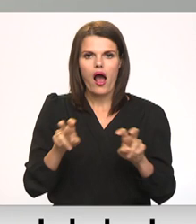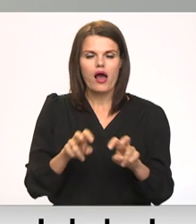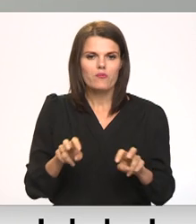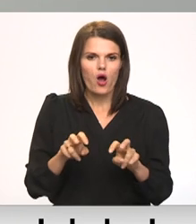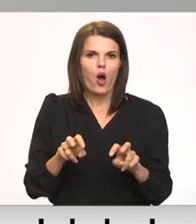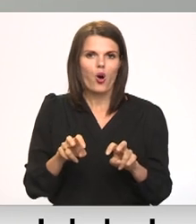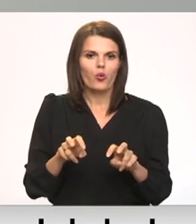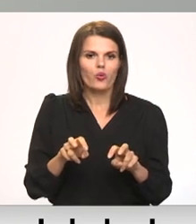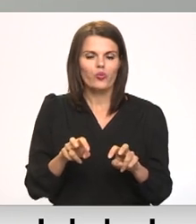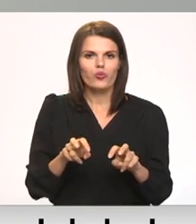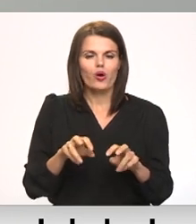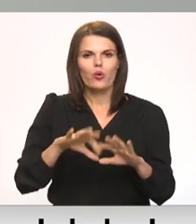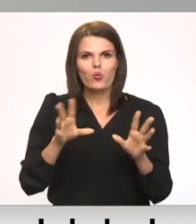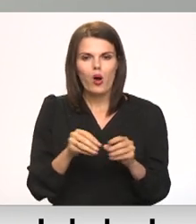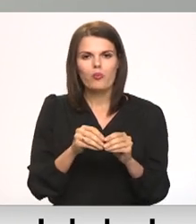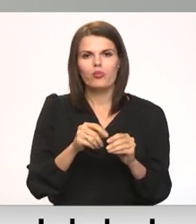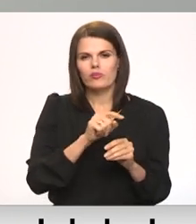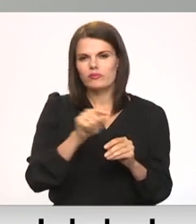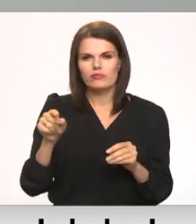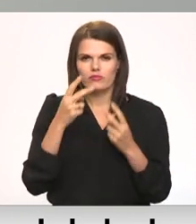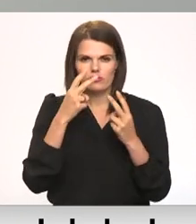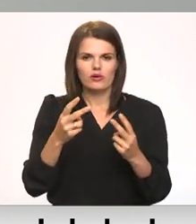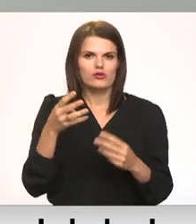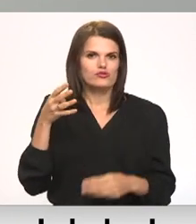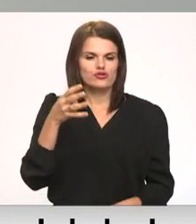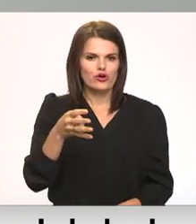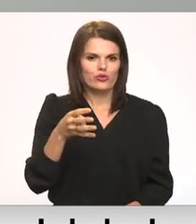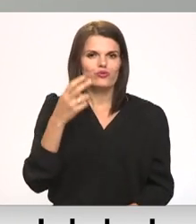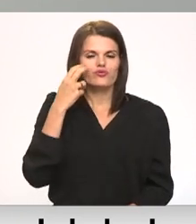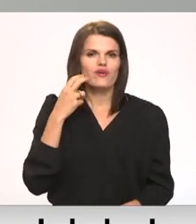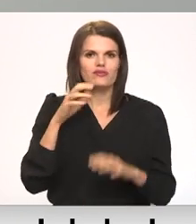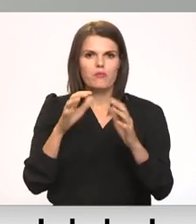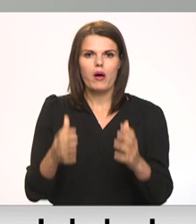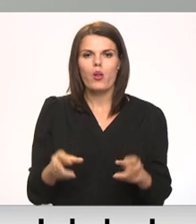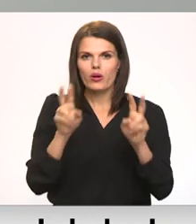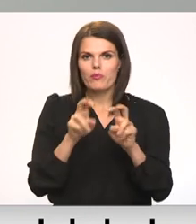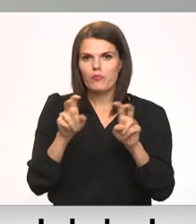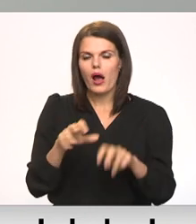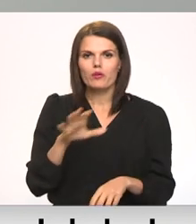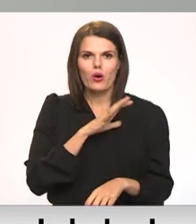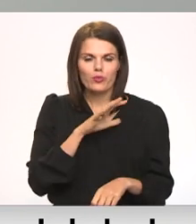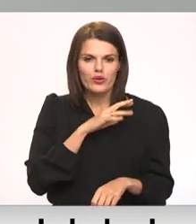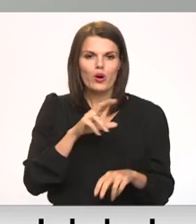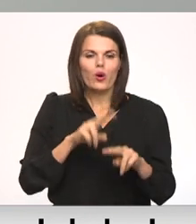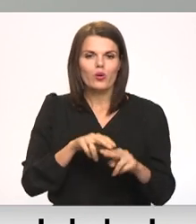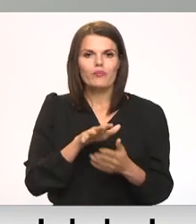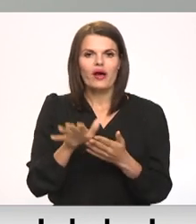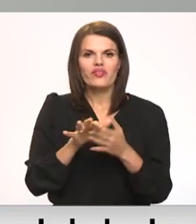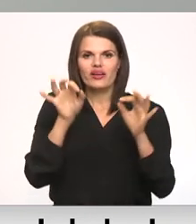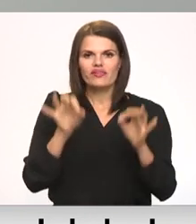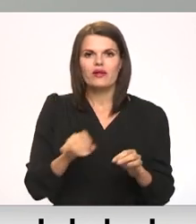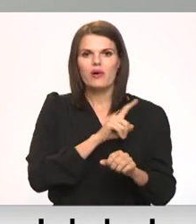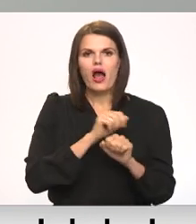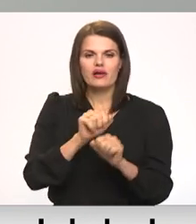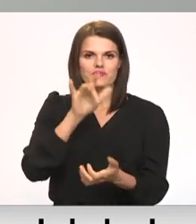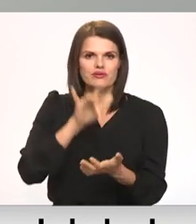tur kopumam, tur, man liekas, ka bija vairāk par 4000 tiem veciem gāzes baloniem, un tik no tā patērētā tiesība aizsardzības